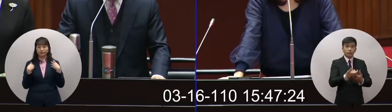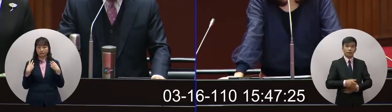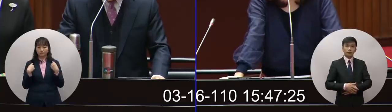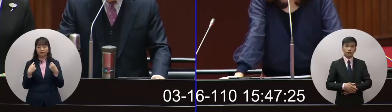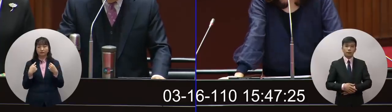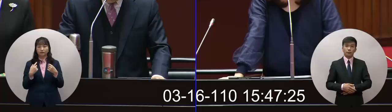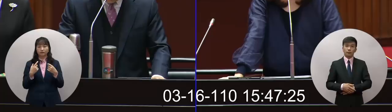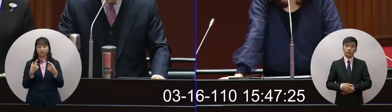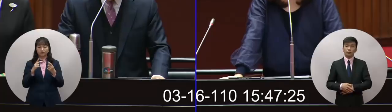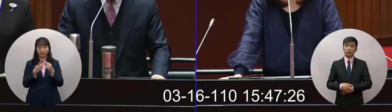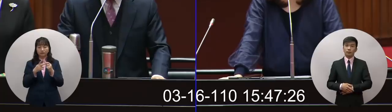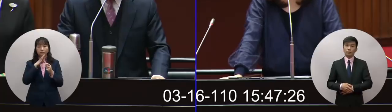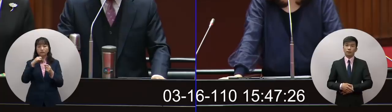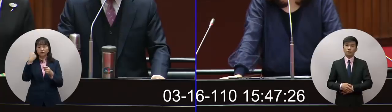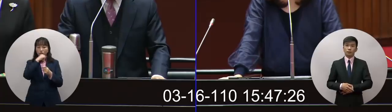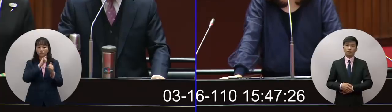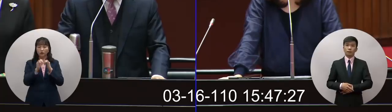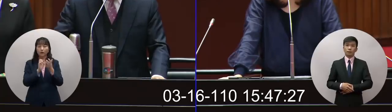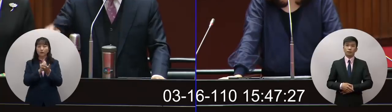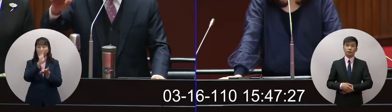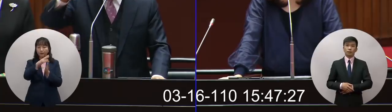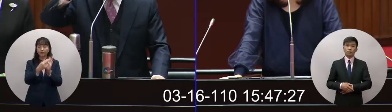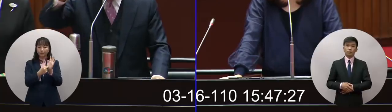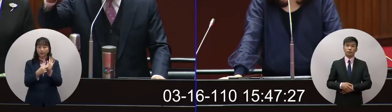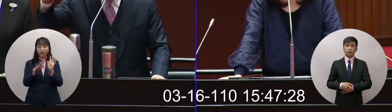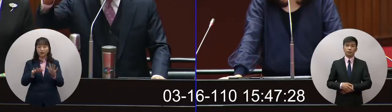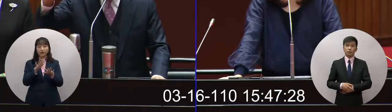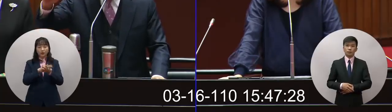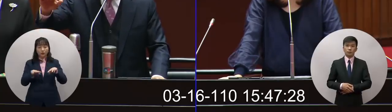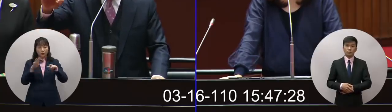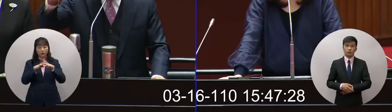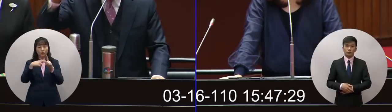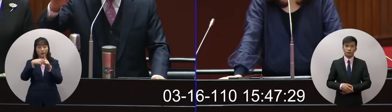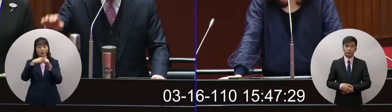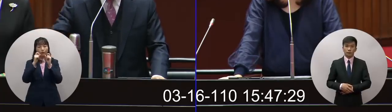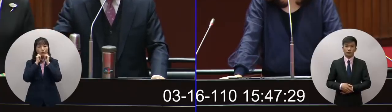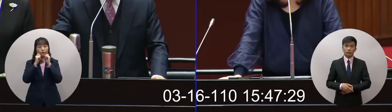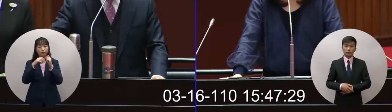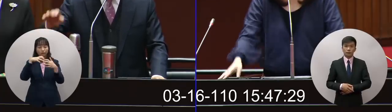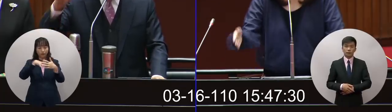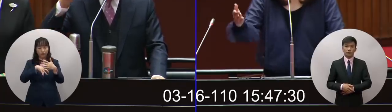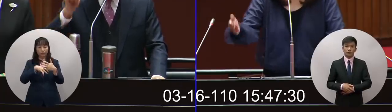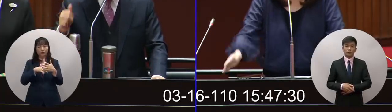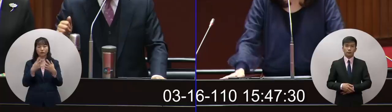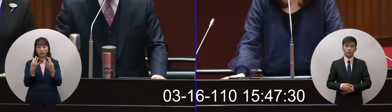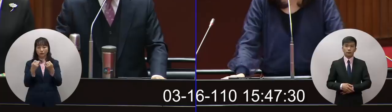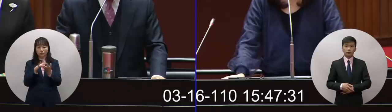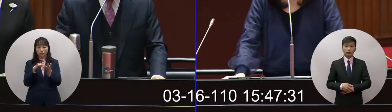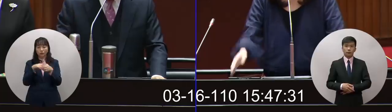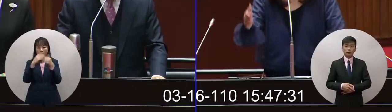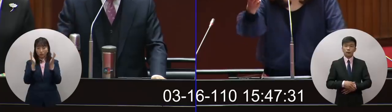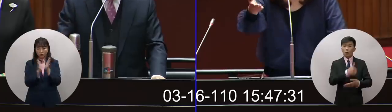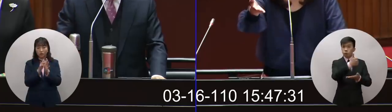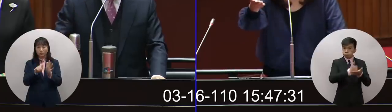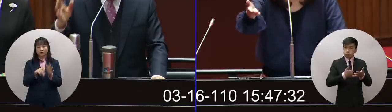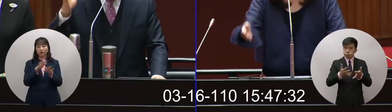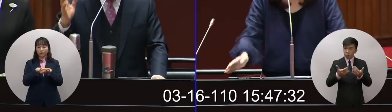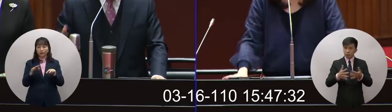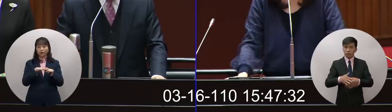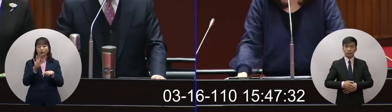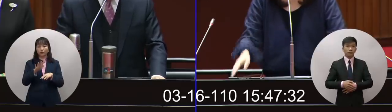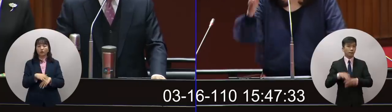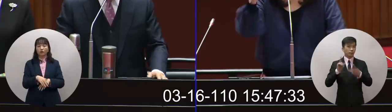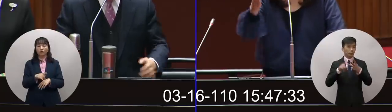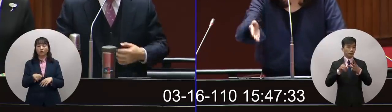都跟国人同胞报告，在安全容许值以下， 所以支持进口莱猪。第三，请问